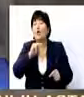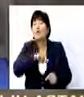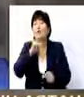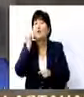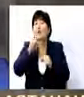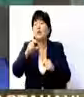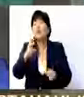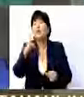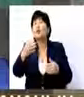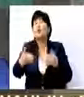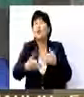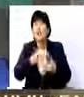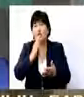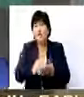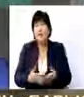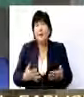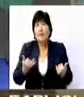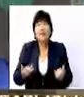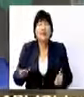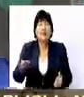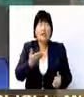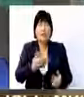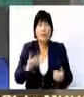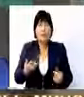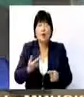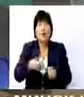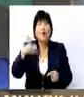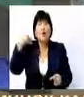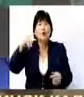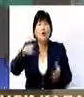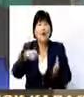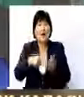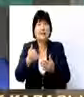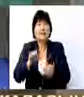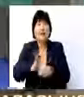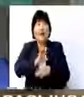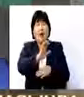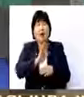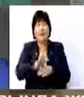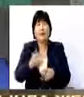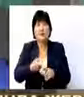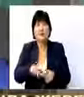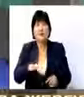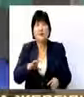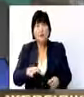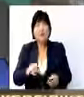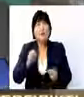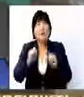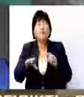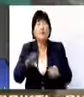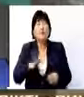саны 200-ге жетті. Және де биыл біз Түркістан қаласында да биыл аппарат жасап, жібидің тапсырысы